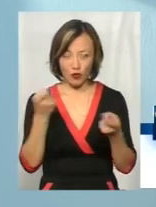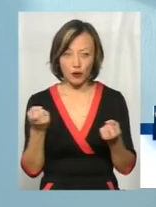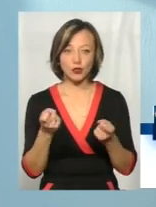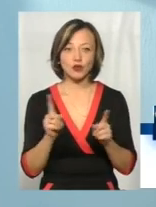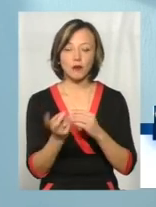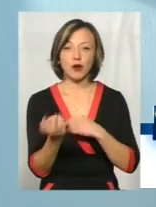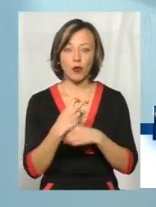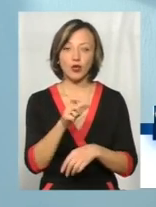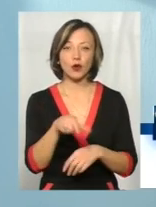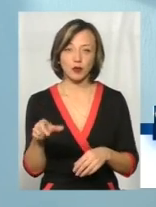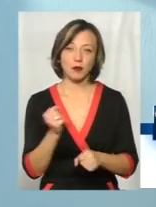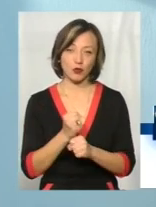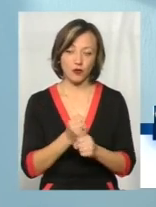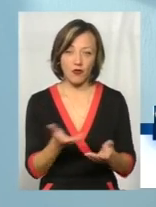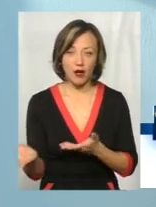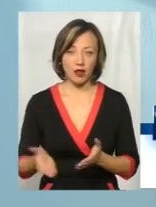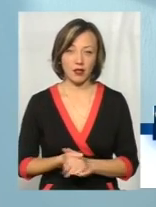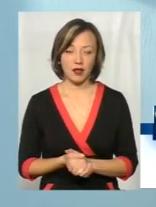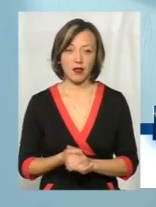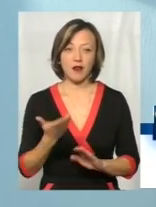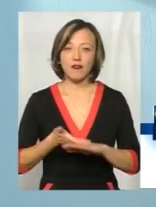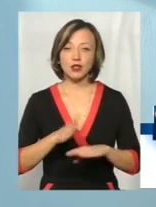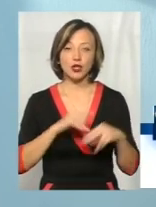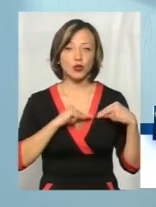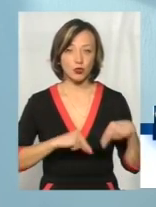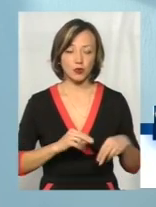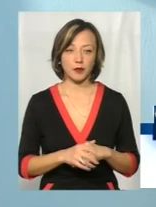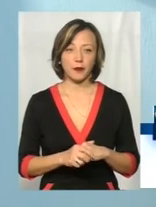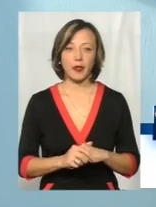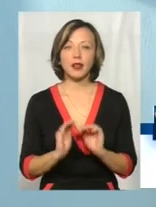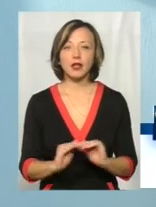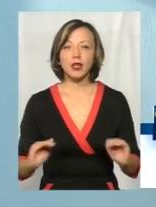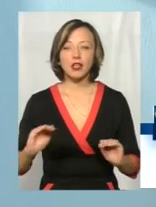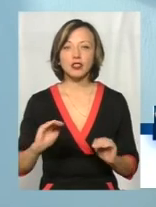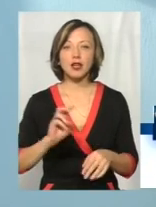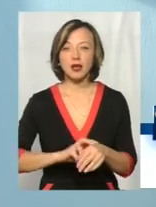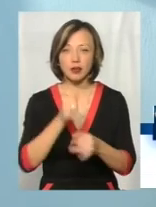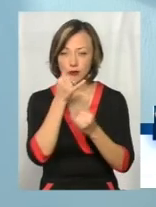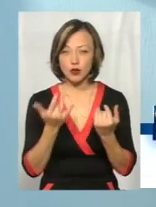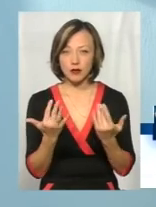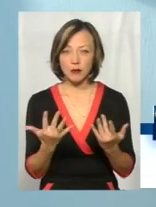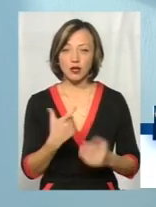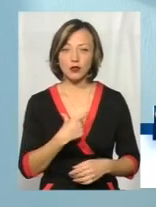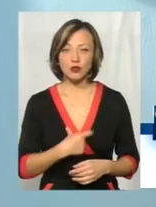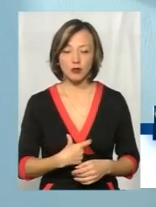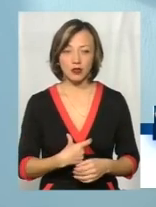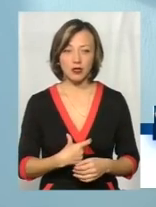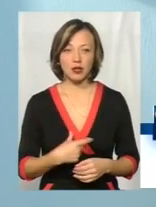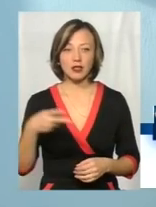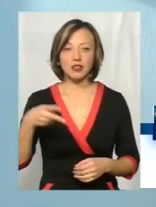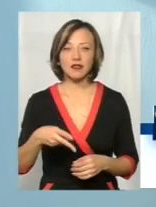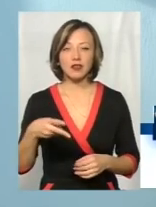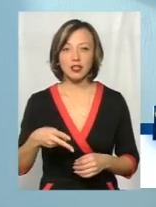щоб приходили люди і працювали. Важкий труд. Педіатр не зможе набрати собі 2